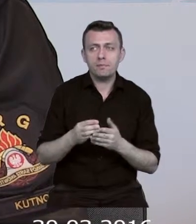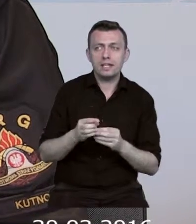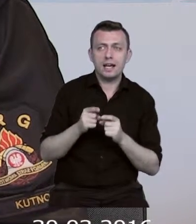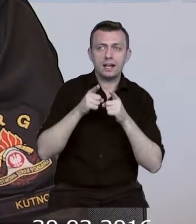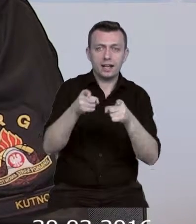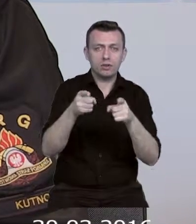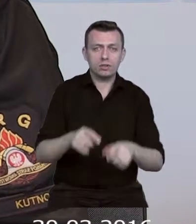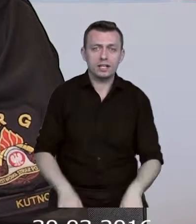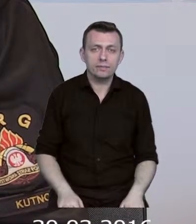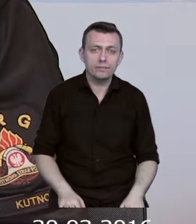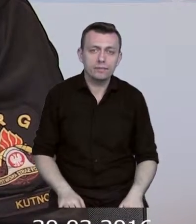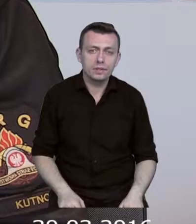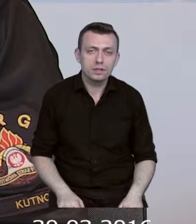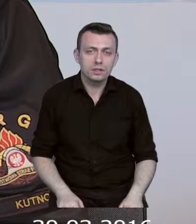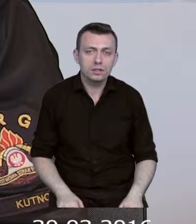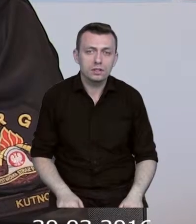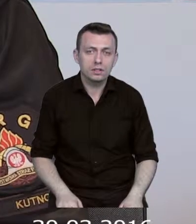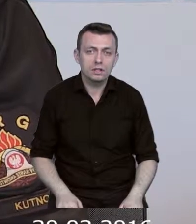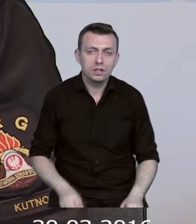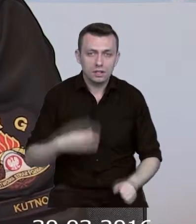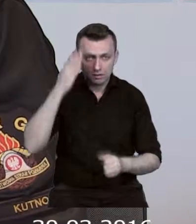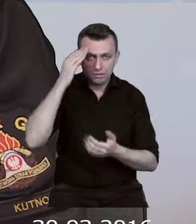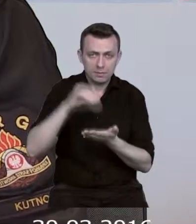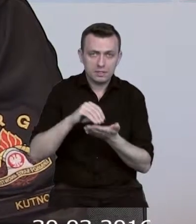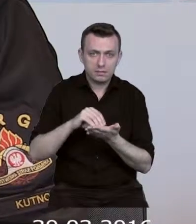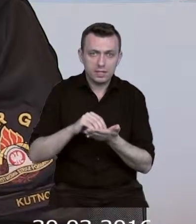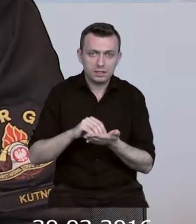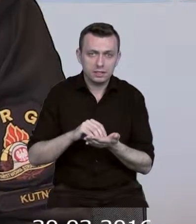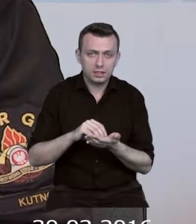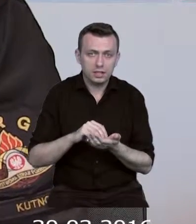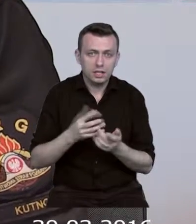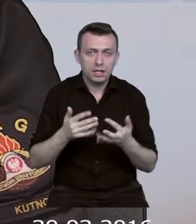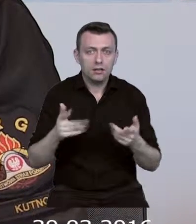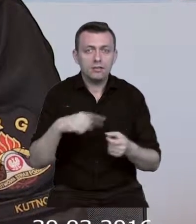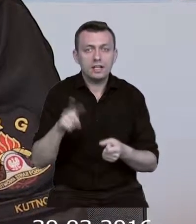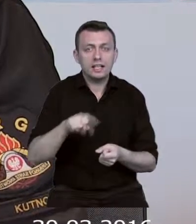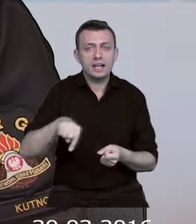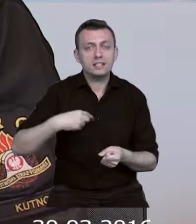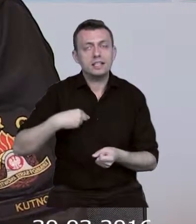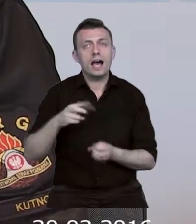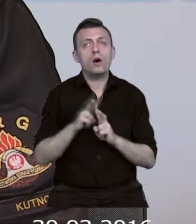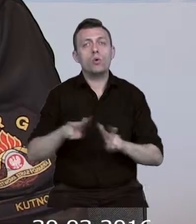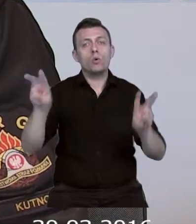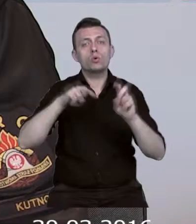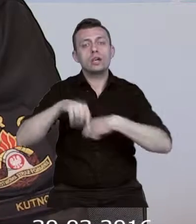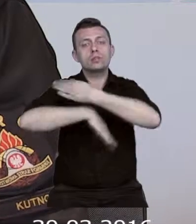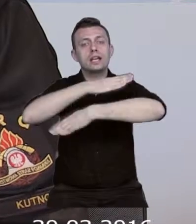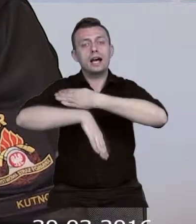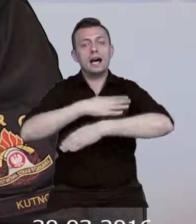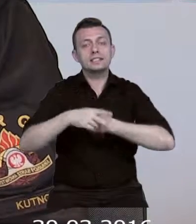zmienia często kierunek, więc ja już tutaj powiem tak z praktyki, ponieważ niejednokrotnie brałem udział w takich